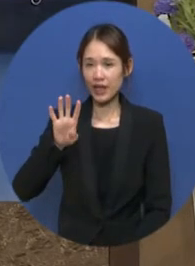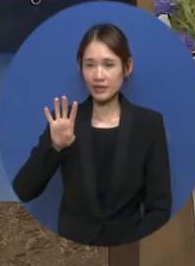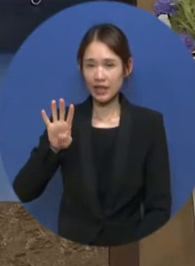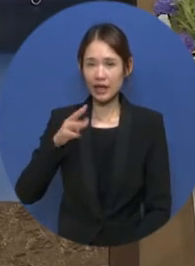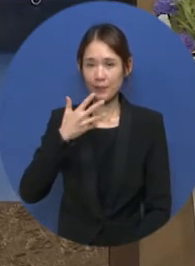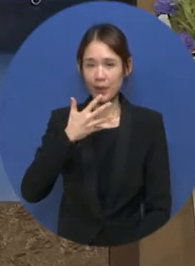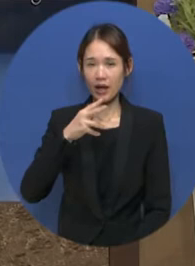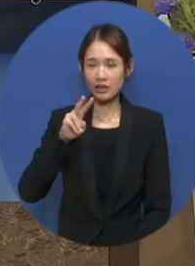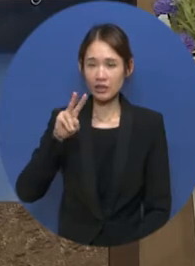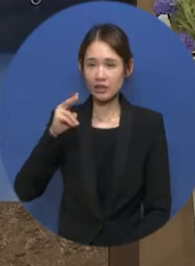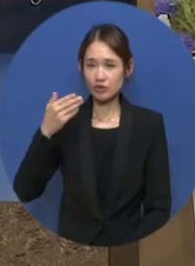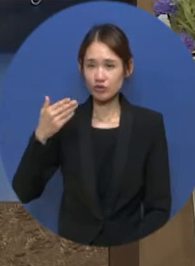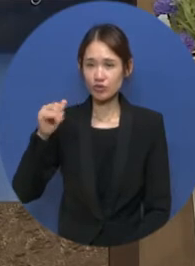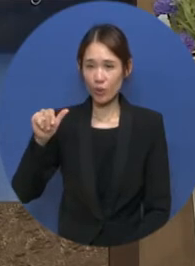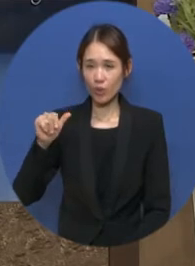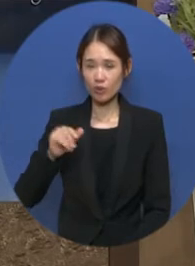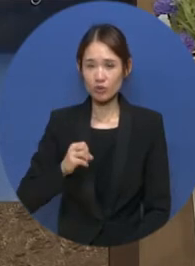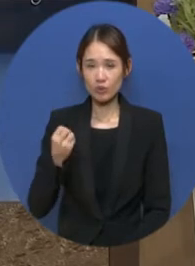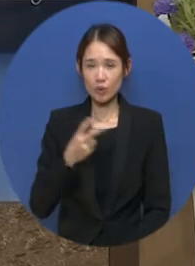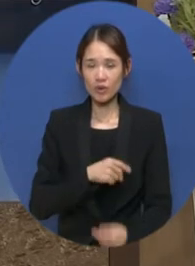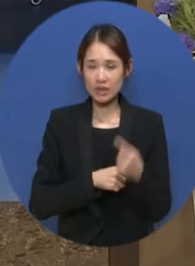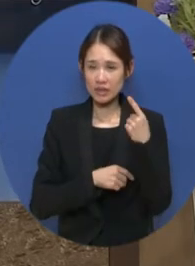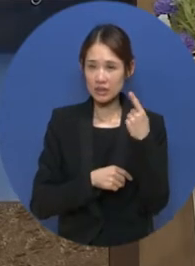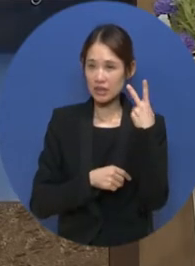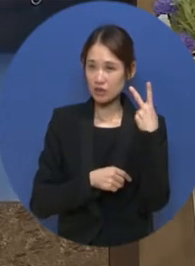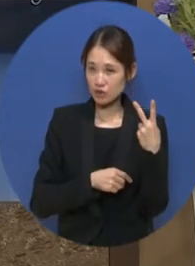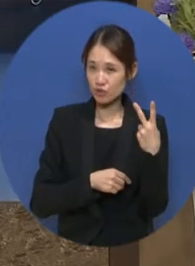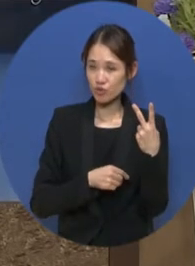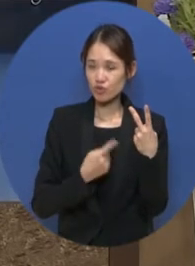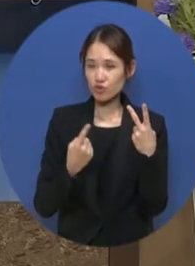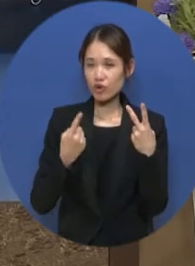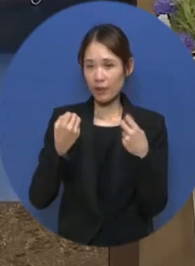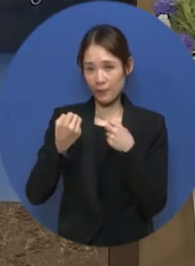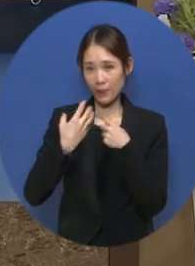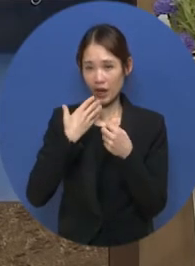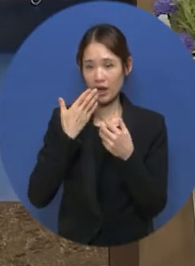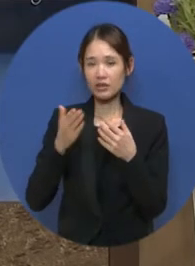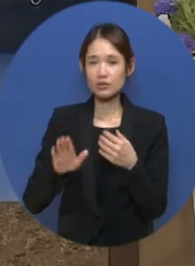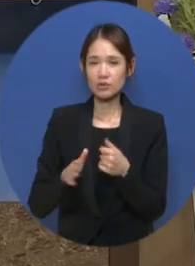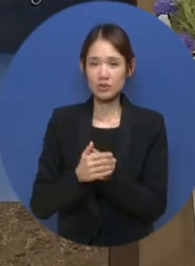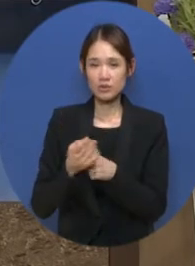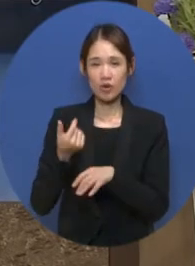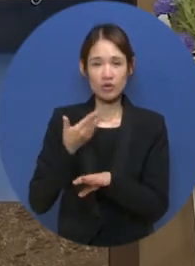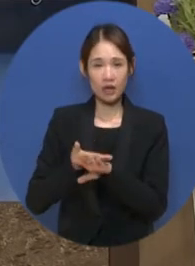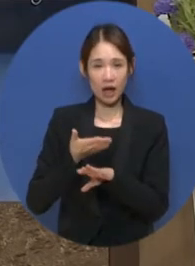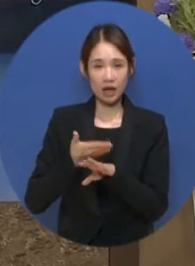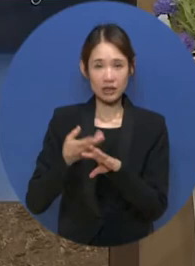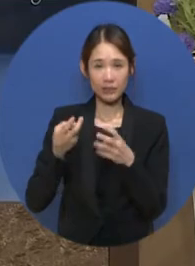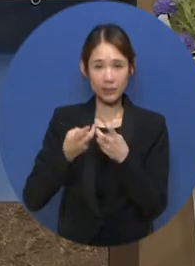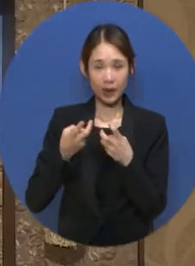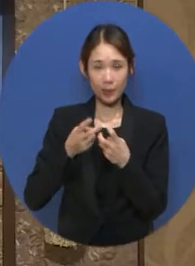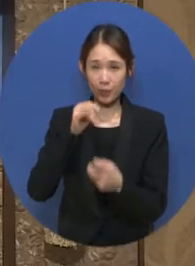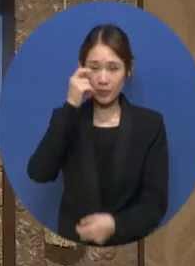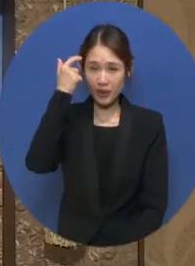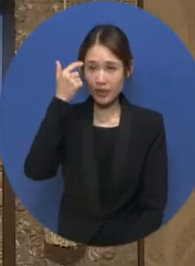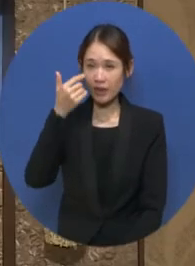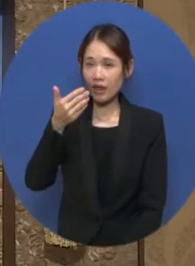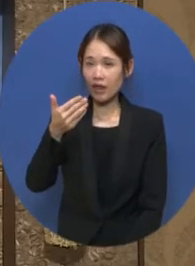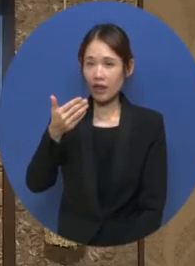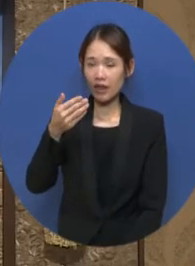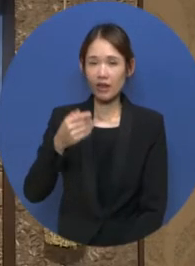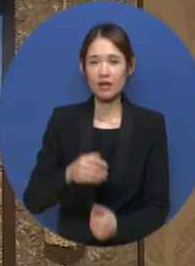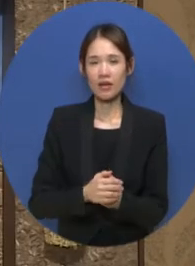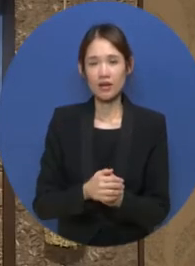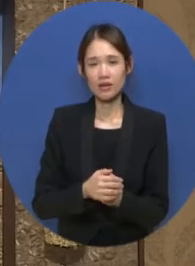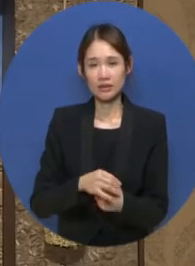5번과 1 2 2개 전화번호로 말씀해 주셨는데 이 밖에도 신고할 수 있는 방법이 있나요 일단은